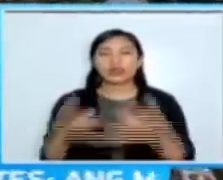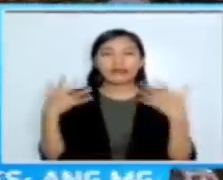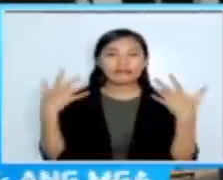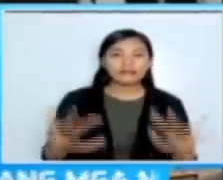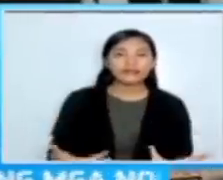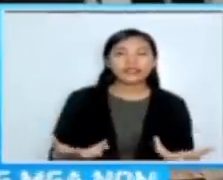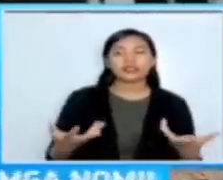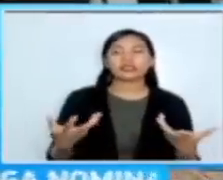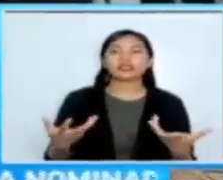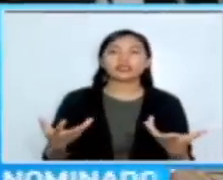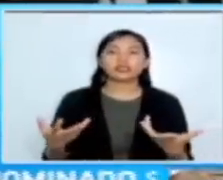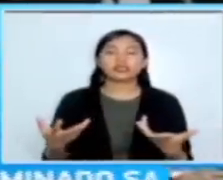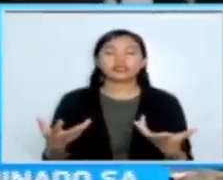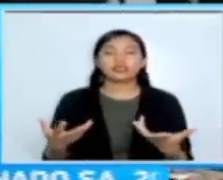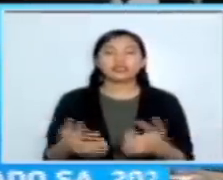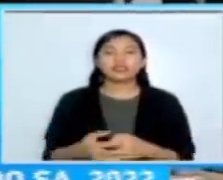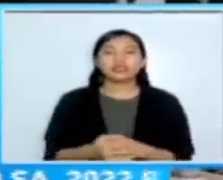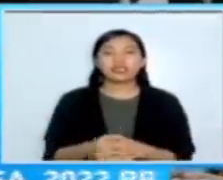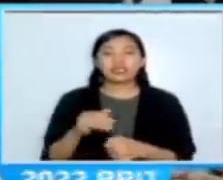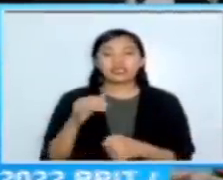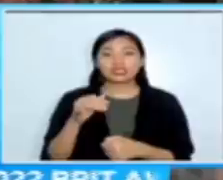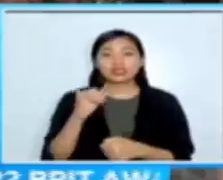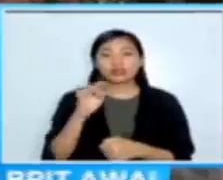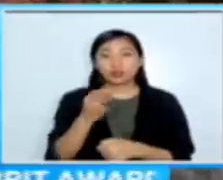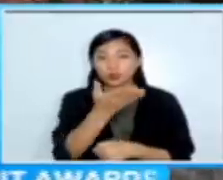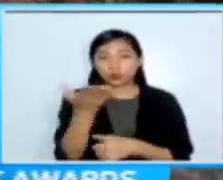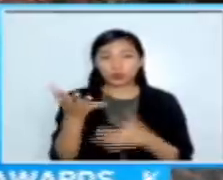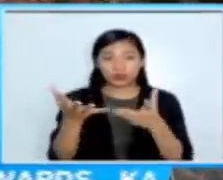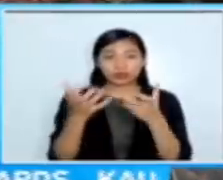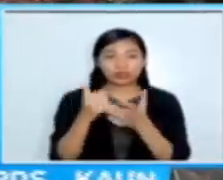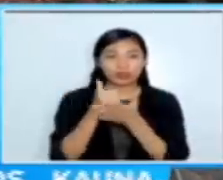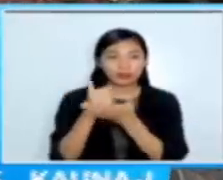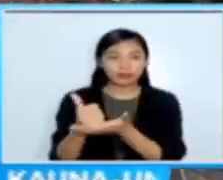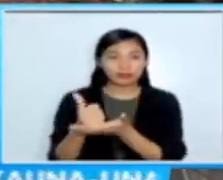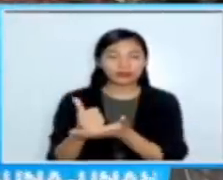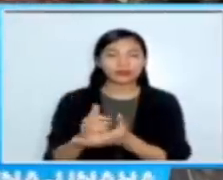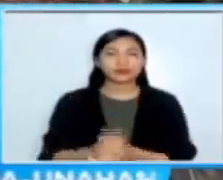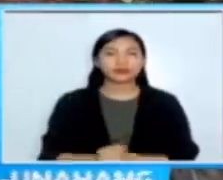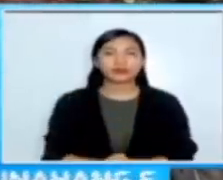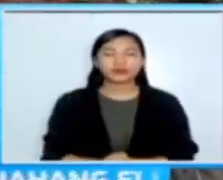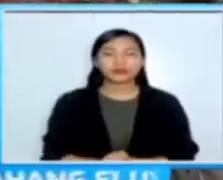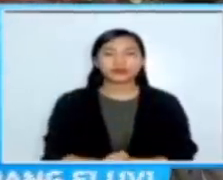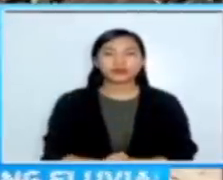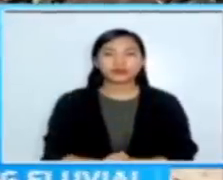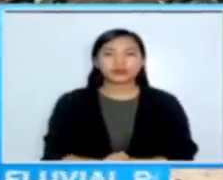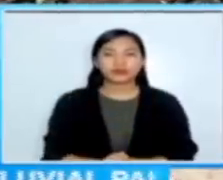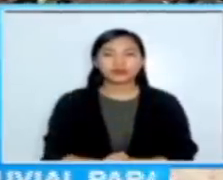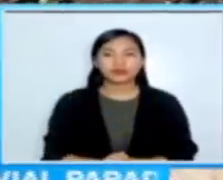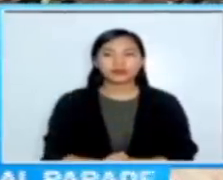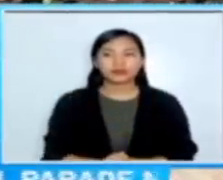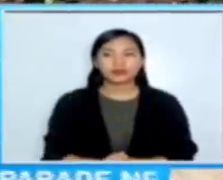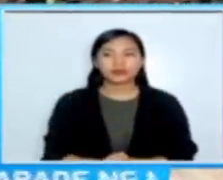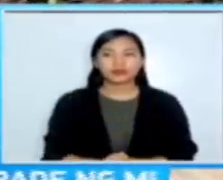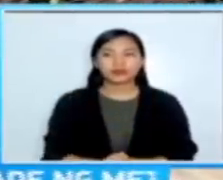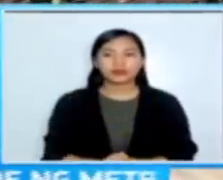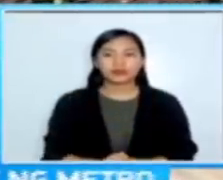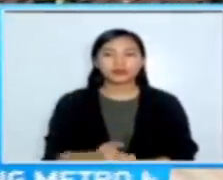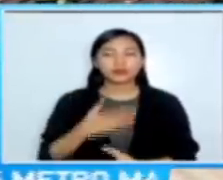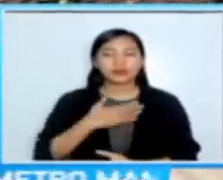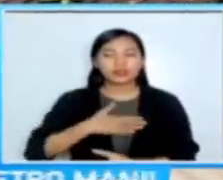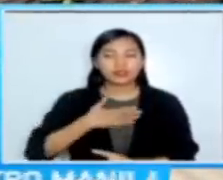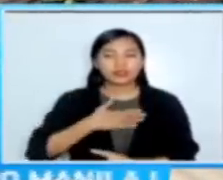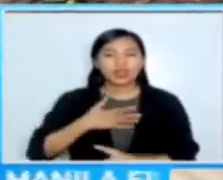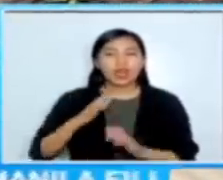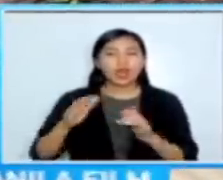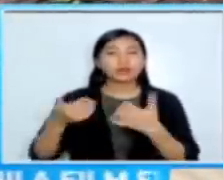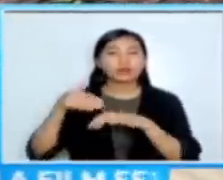probinsya, yung mga gustong tumulong, pwede po ba kasama na rin po sa problemahin nyo yung paano may tapos sa isla? Kasi yung lahat po